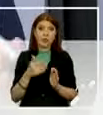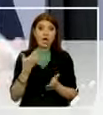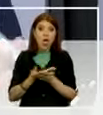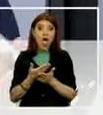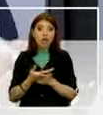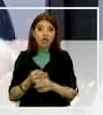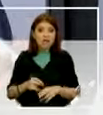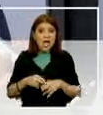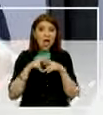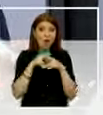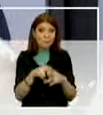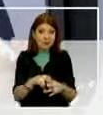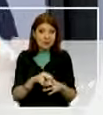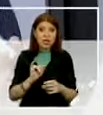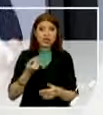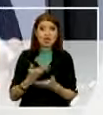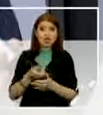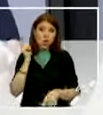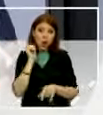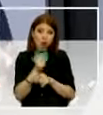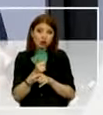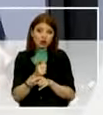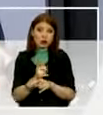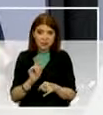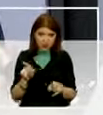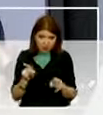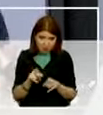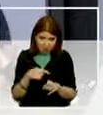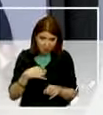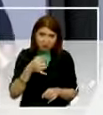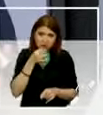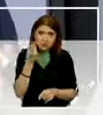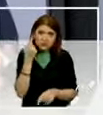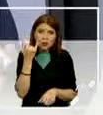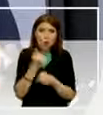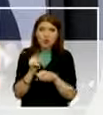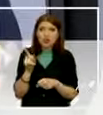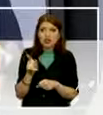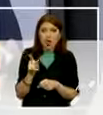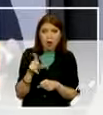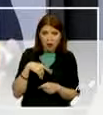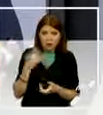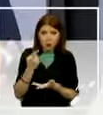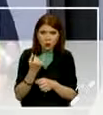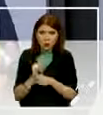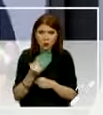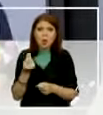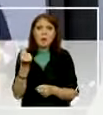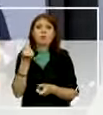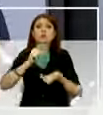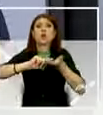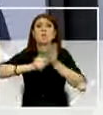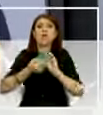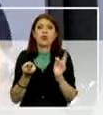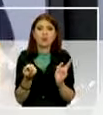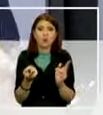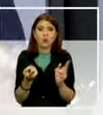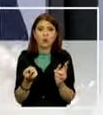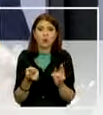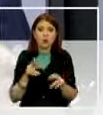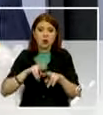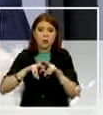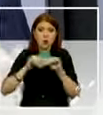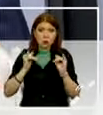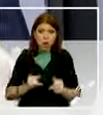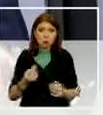Această compensare și această ordonanță, și v-am zis, doar o scăpare din ea cu acel preț mediu, cum se